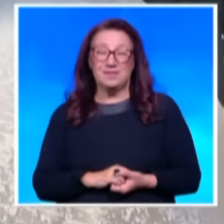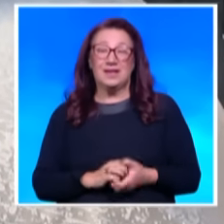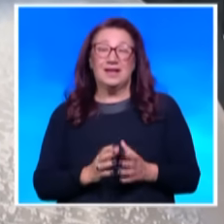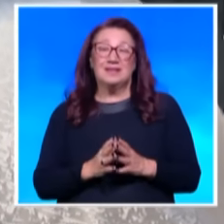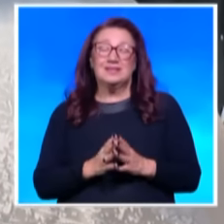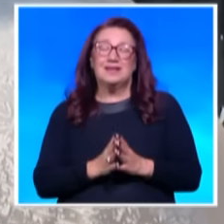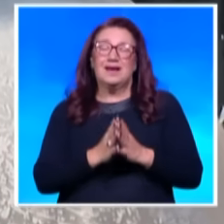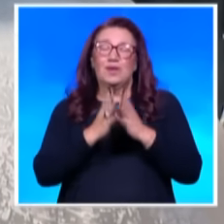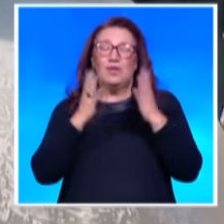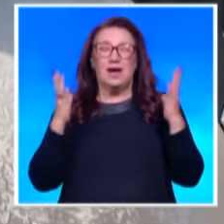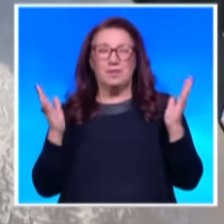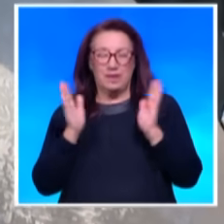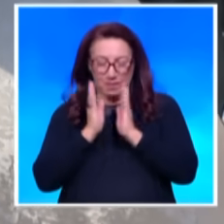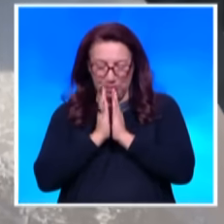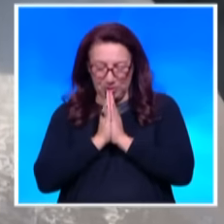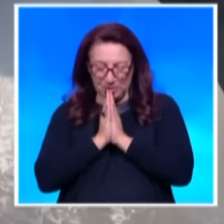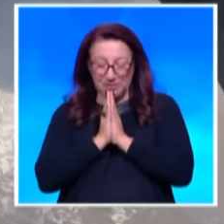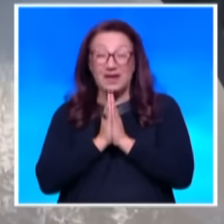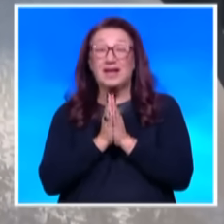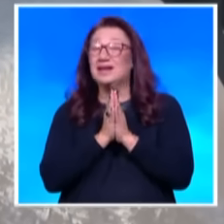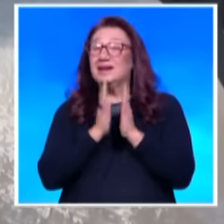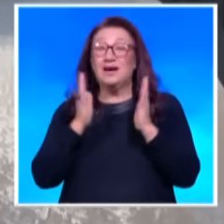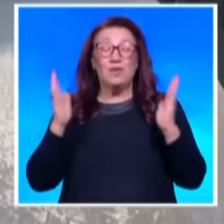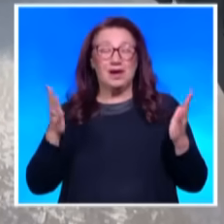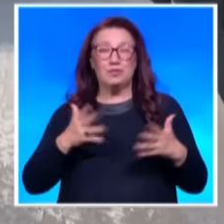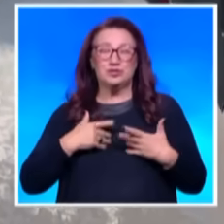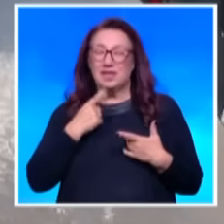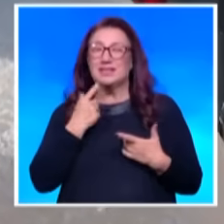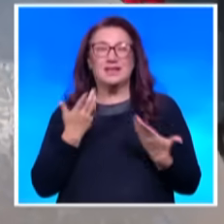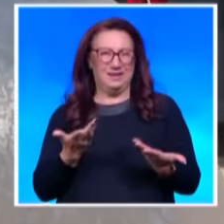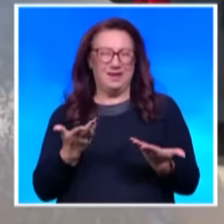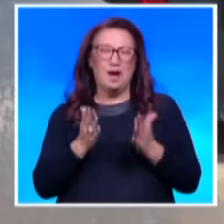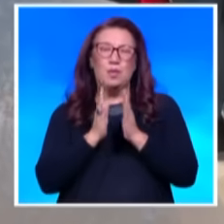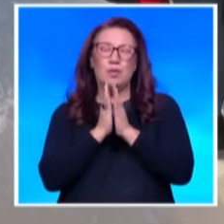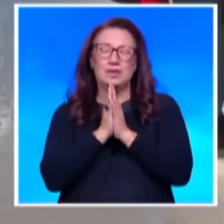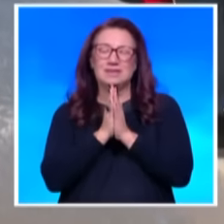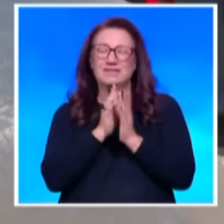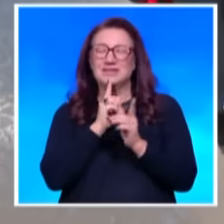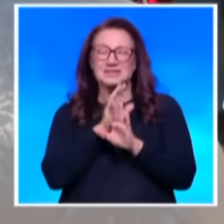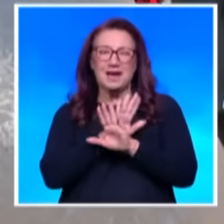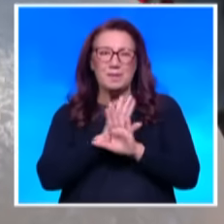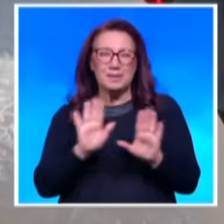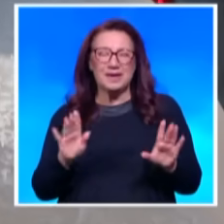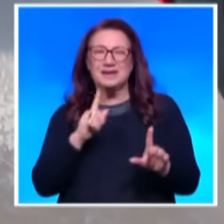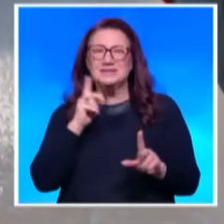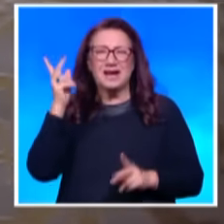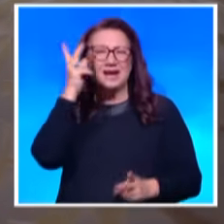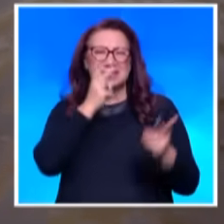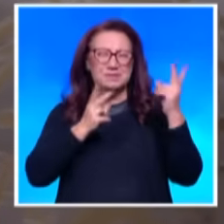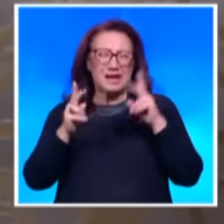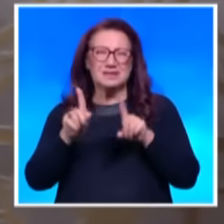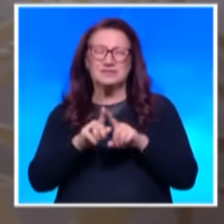Най-голямата молитва, най-голямото желание е молитвата за мир, молитвата за разбирателство, за любов между